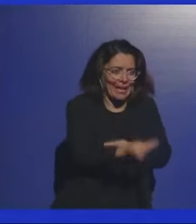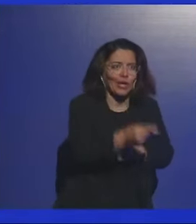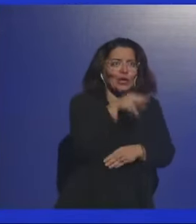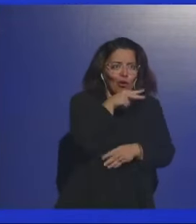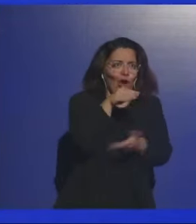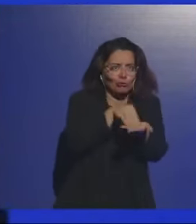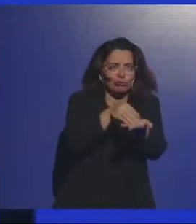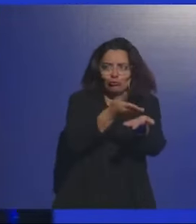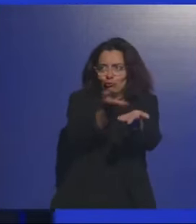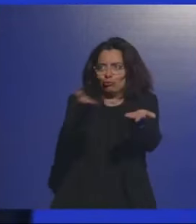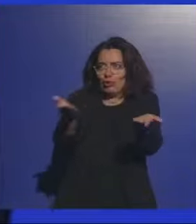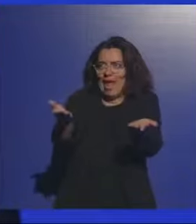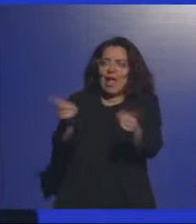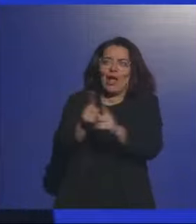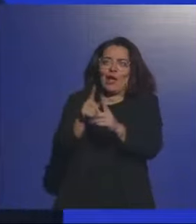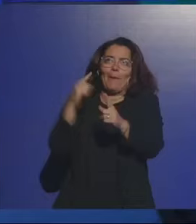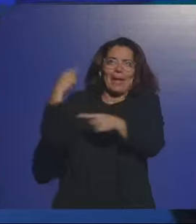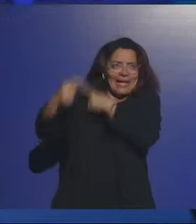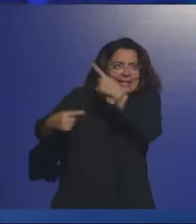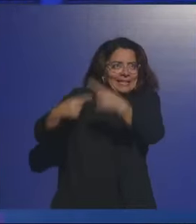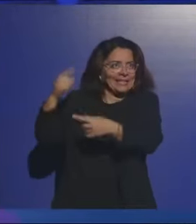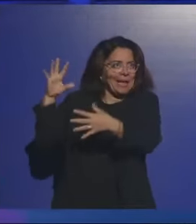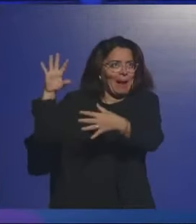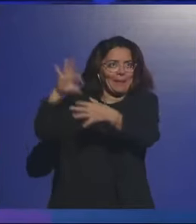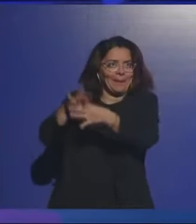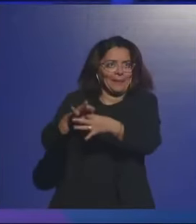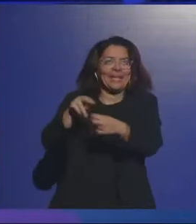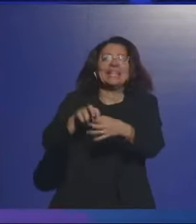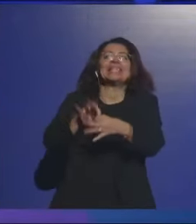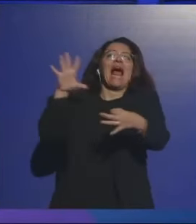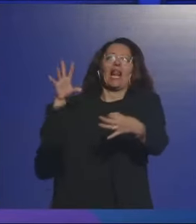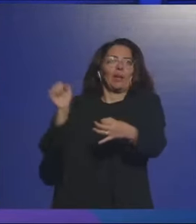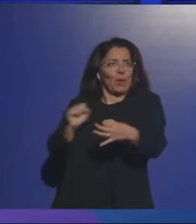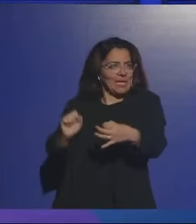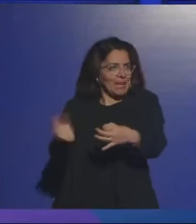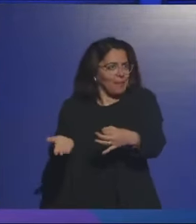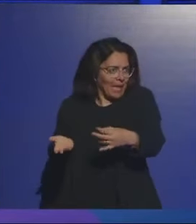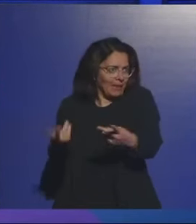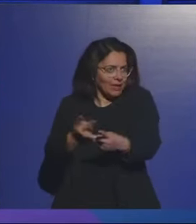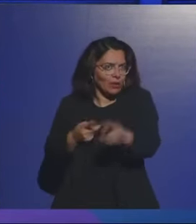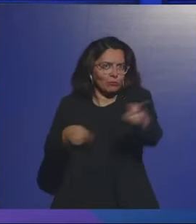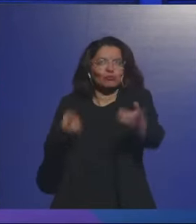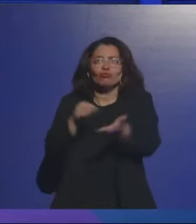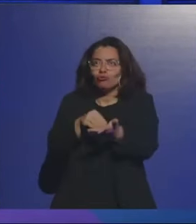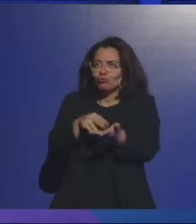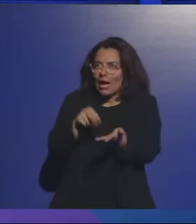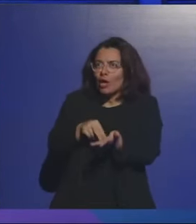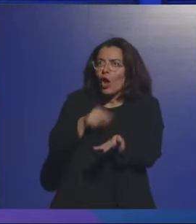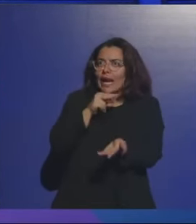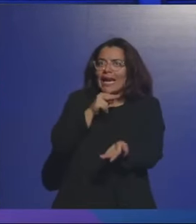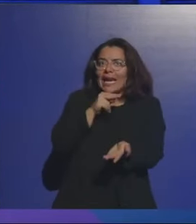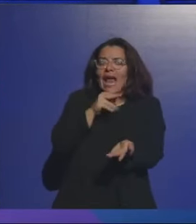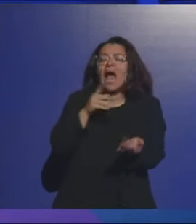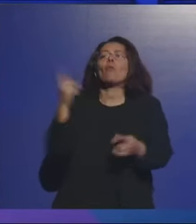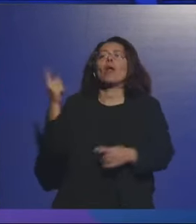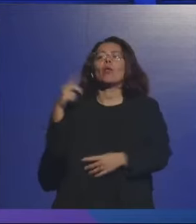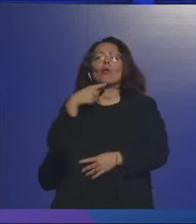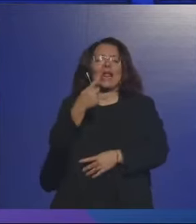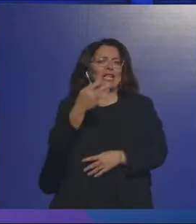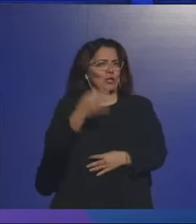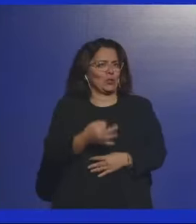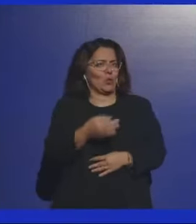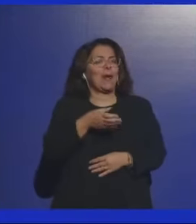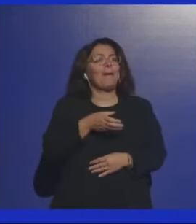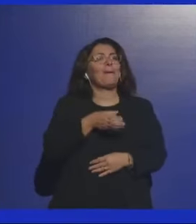qualche modo è una sorta di dipendenza genealogica della quale non possiamo fare a meno chi vuole il bicchiere mezzo